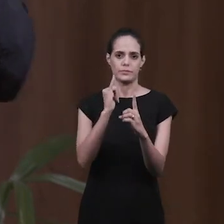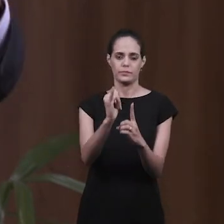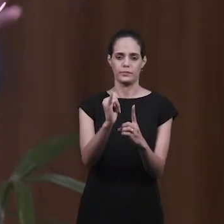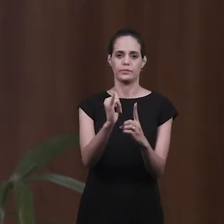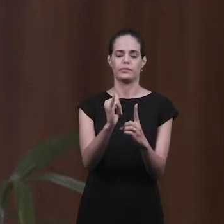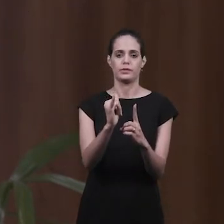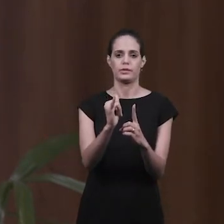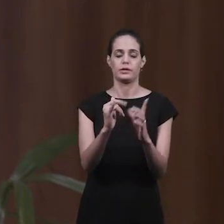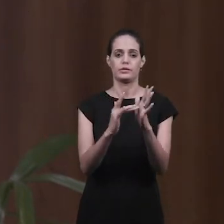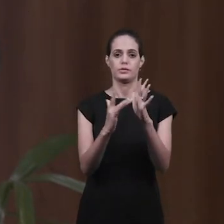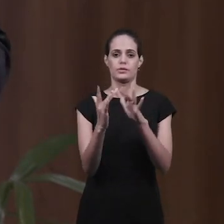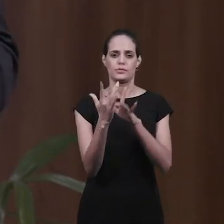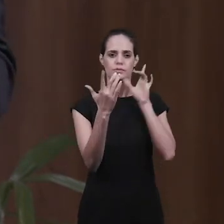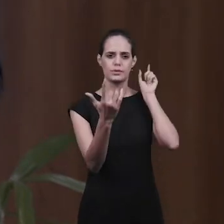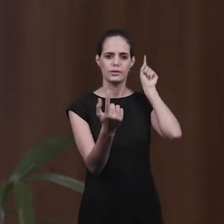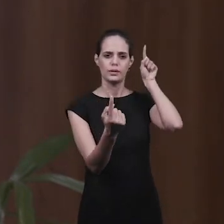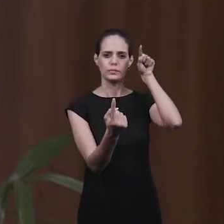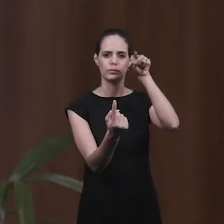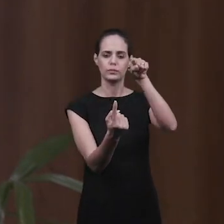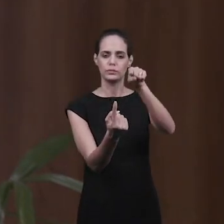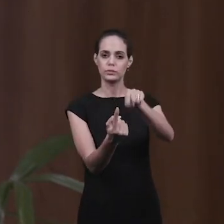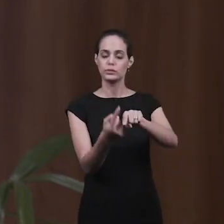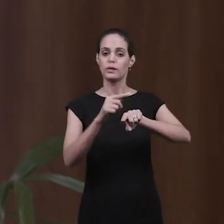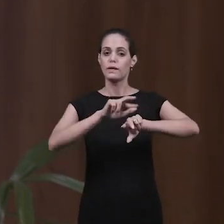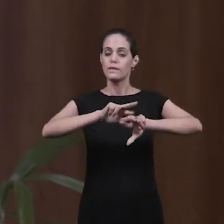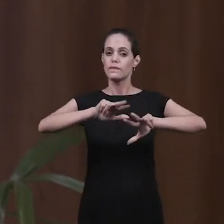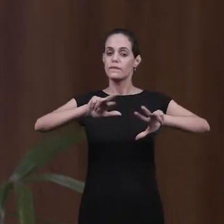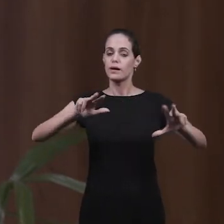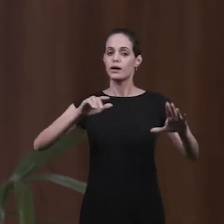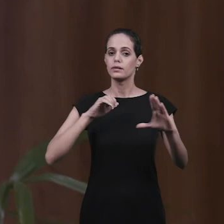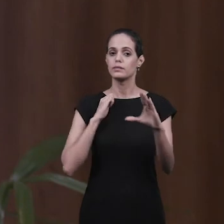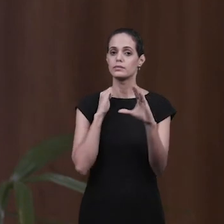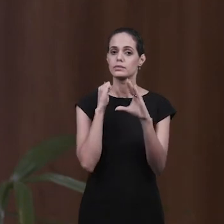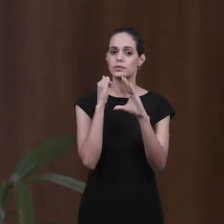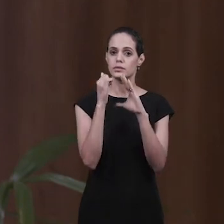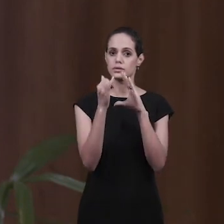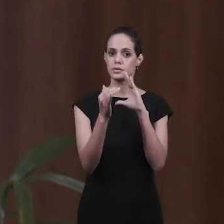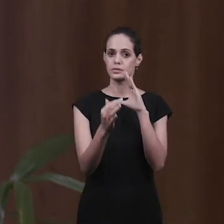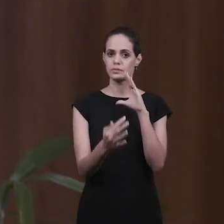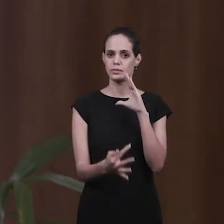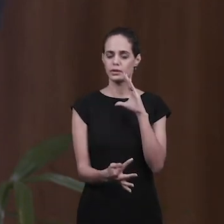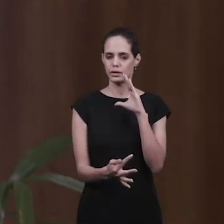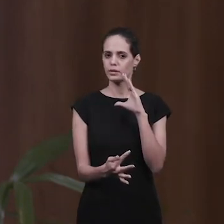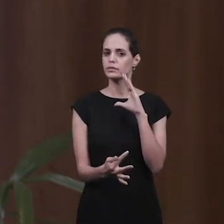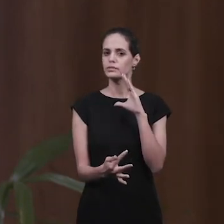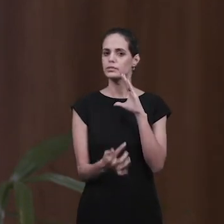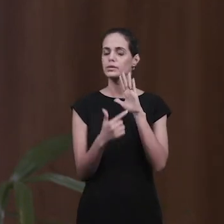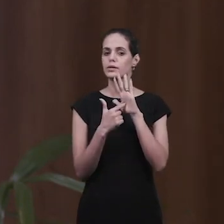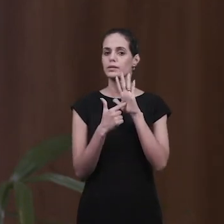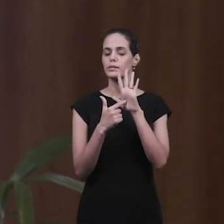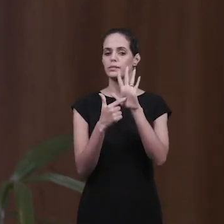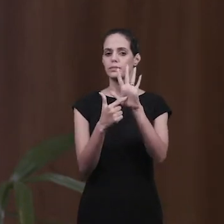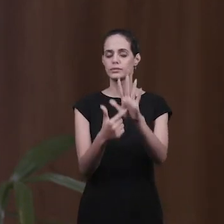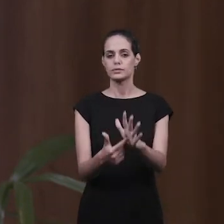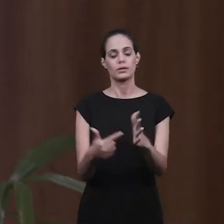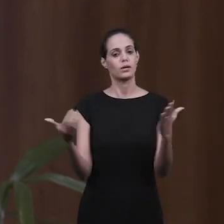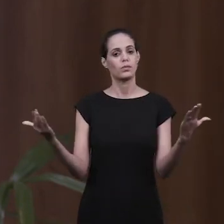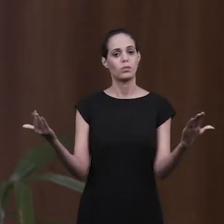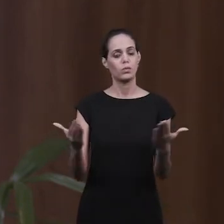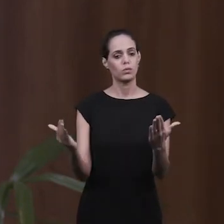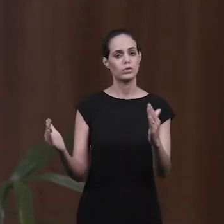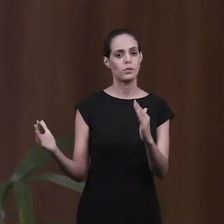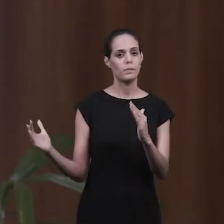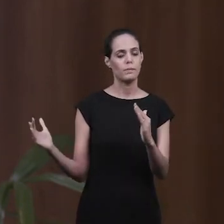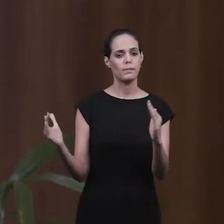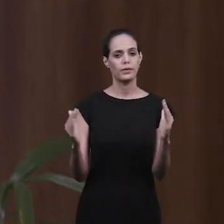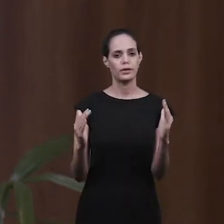message prophétique, il a pointé, il a indiqué des divers aspects qui